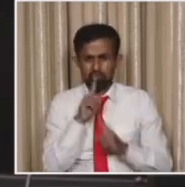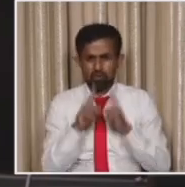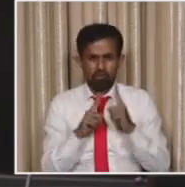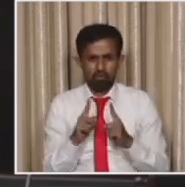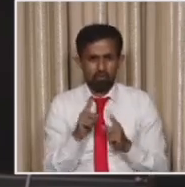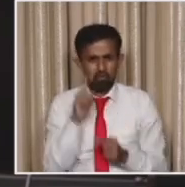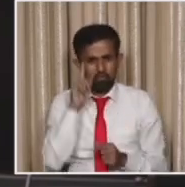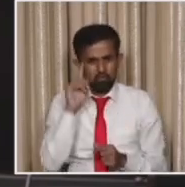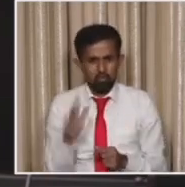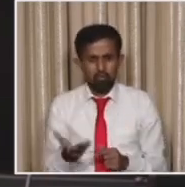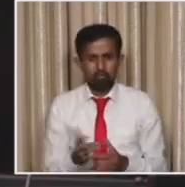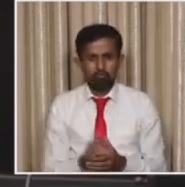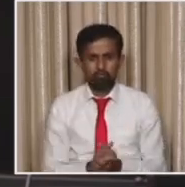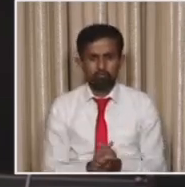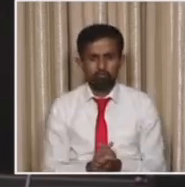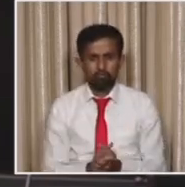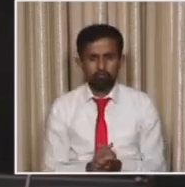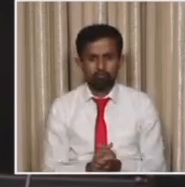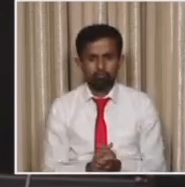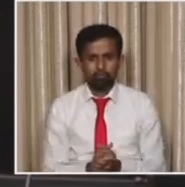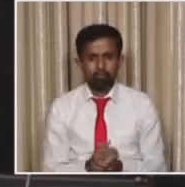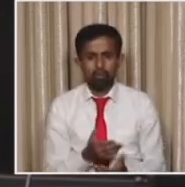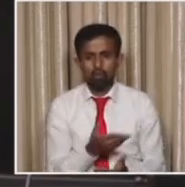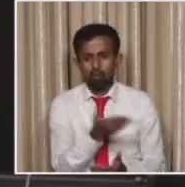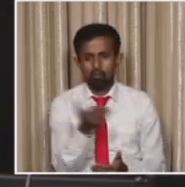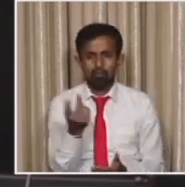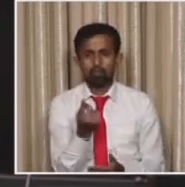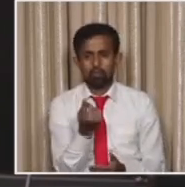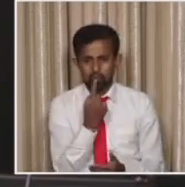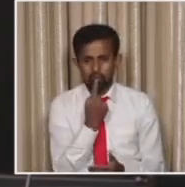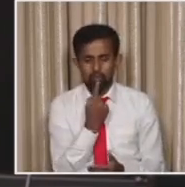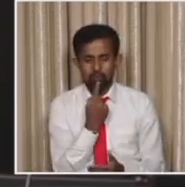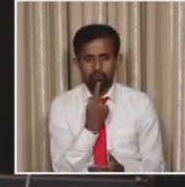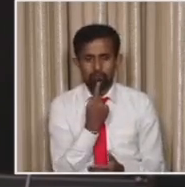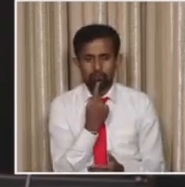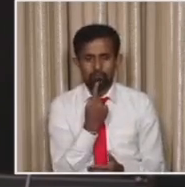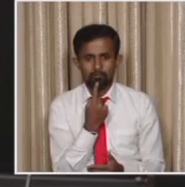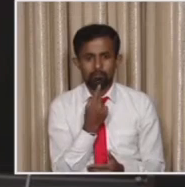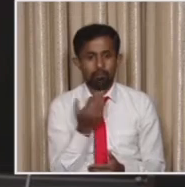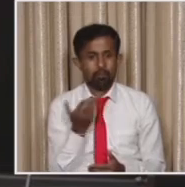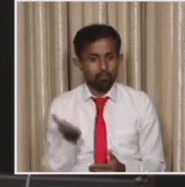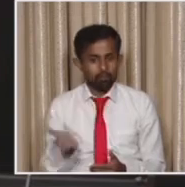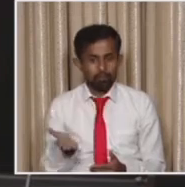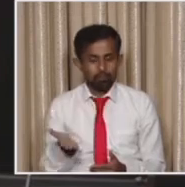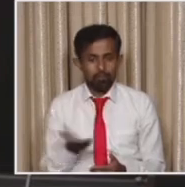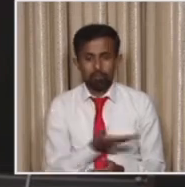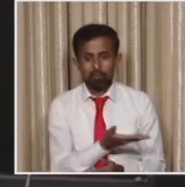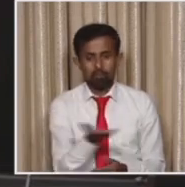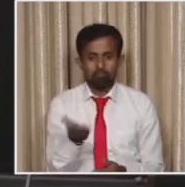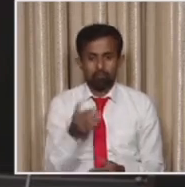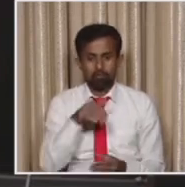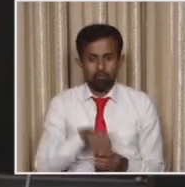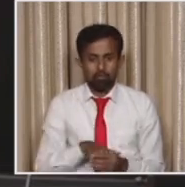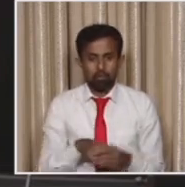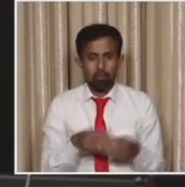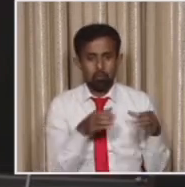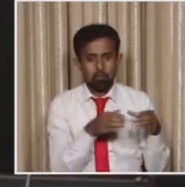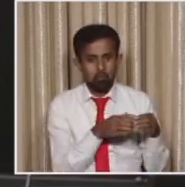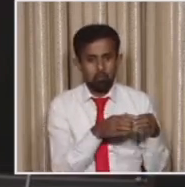කරන්න බලාපොරොත්තු වෙන්නේ නැහැ. නමුත් ඒ කවුරු මොනවා කිව්වත් විශේෂයෙන්ම මේ සභාව තුළ පක්ෂව